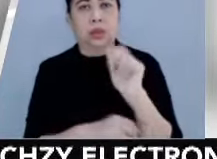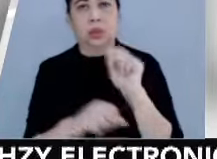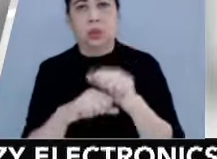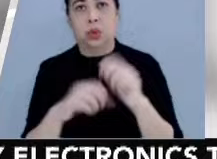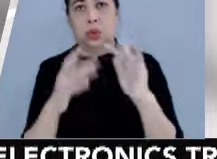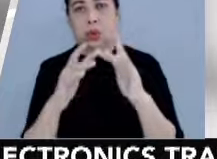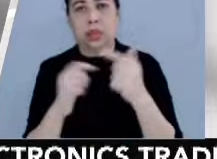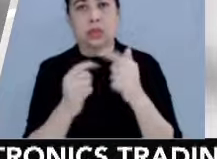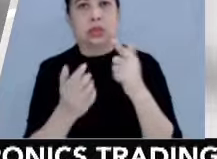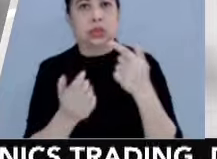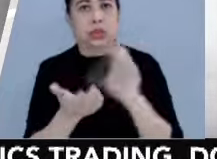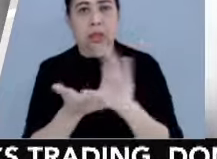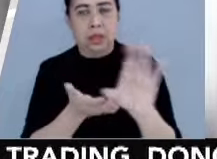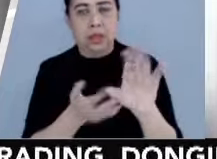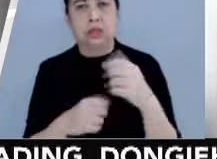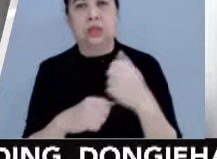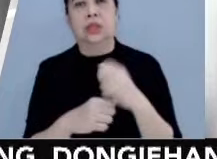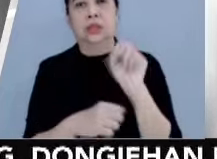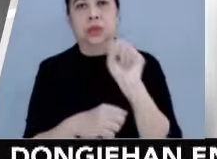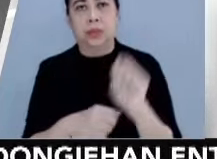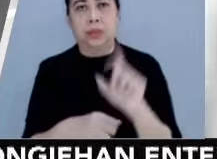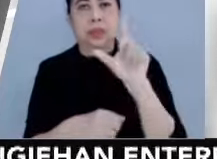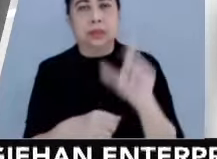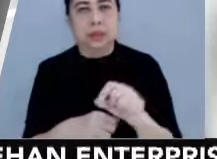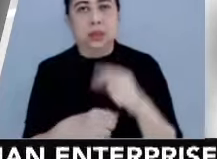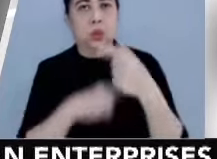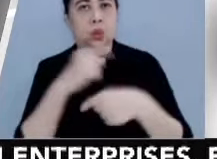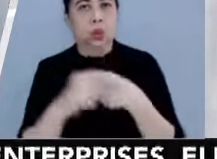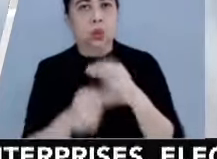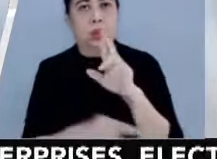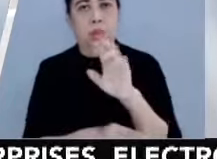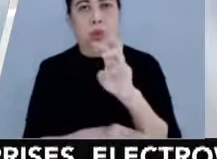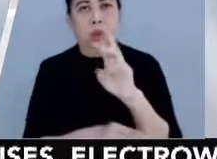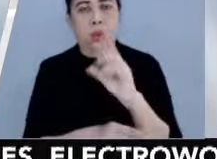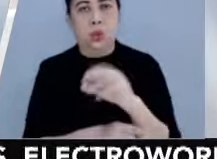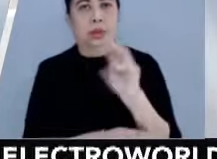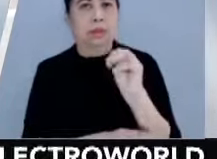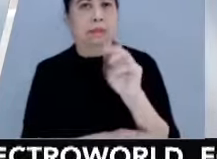via GCash, Shopee, Lazada, Globe Rewards at Metrobank Credit Cards.